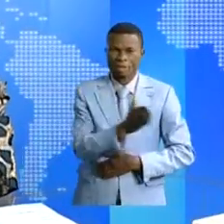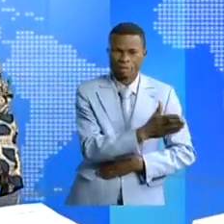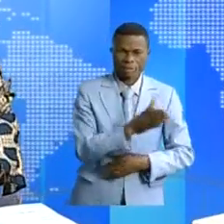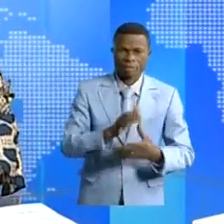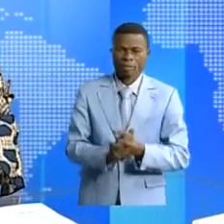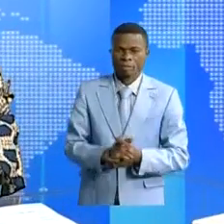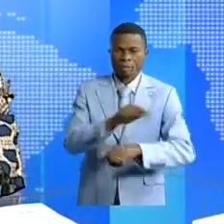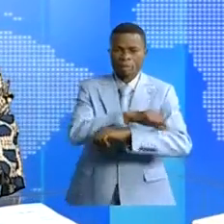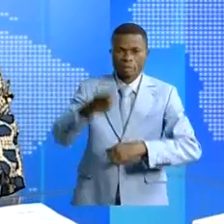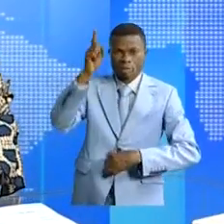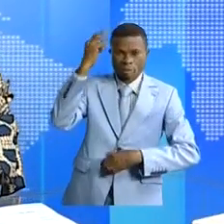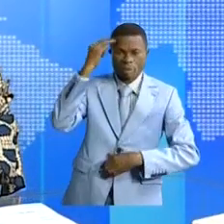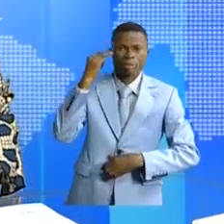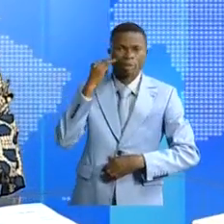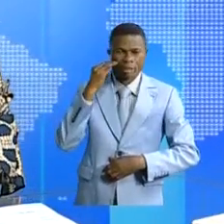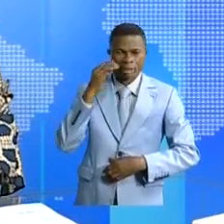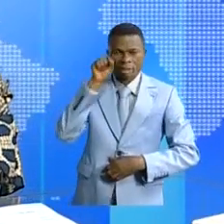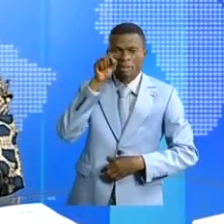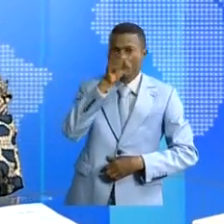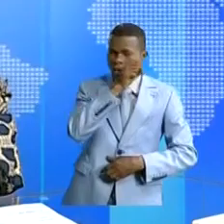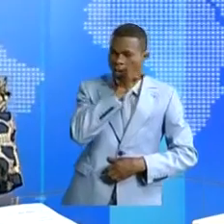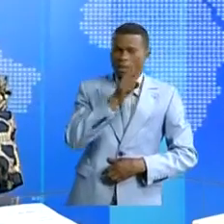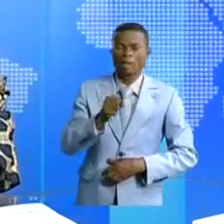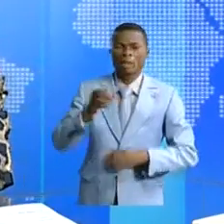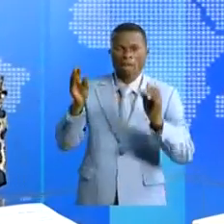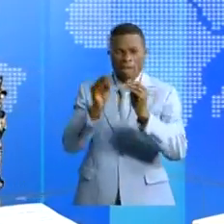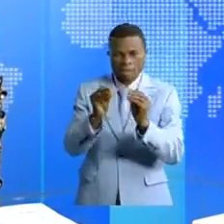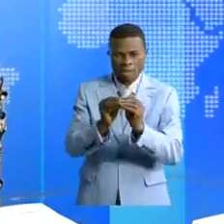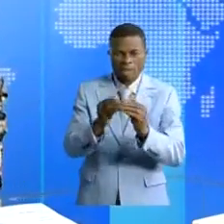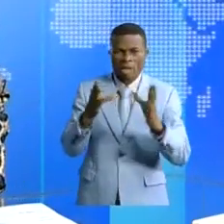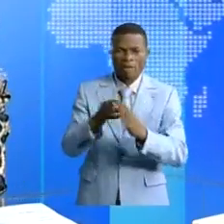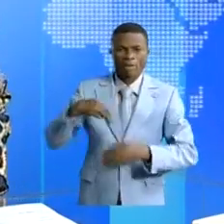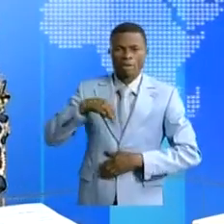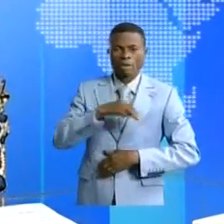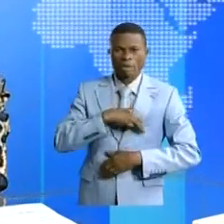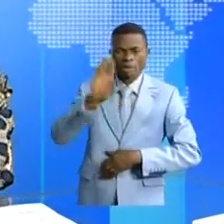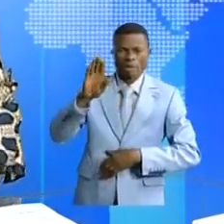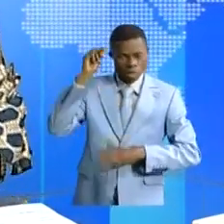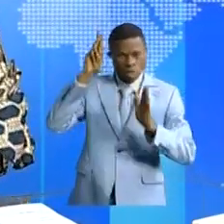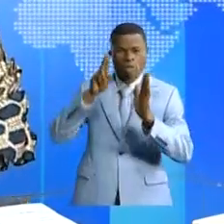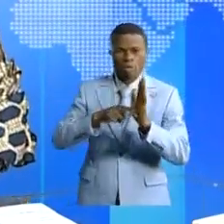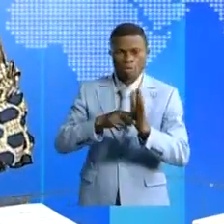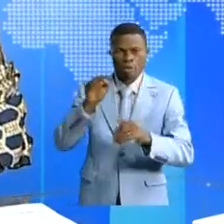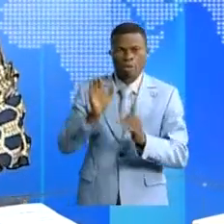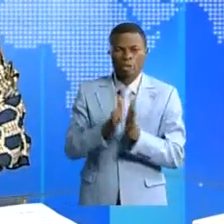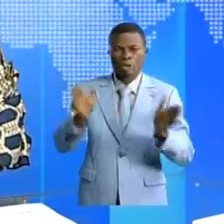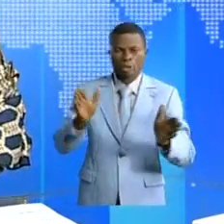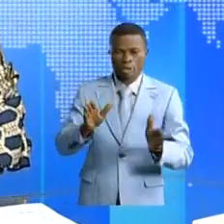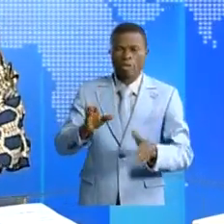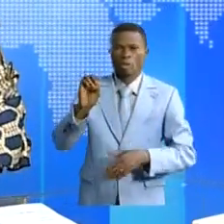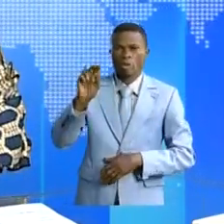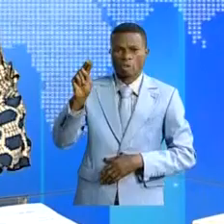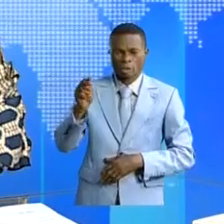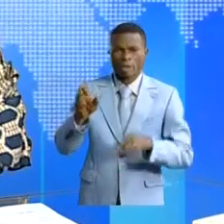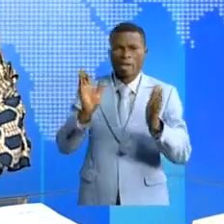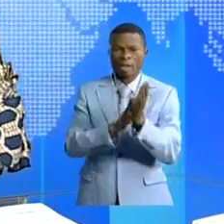la primature, le Premier ministre Jean-Michel Samal Koundé a réuni quelques membres du gouvernement, le directeur général de l'ONIPA et de